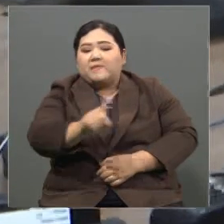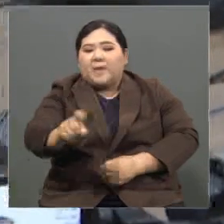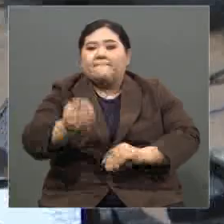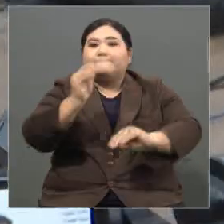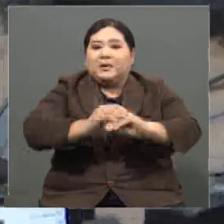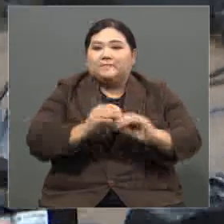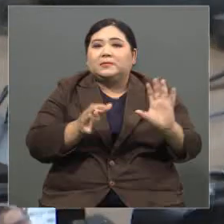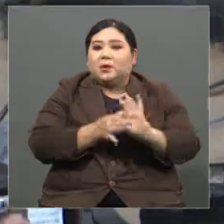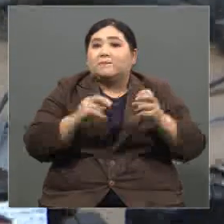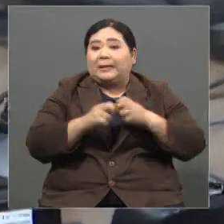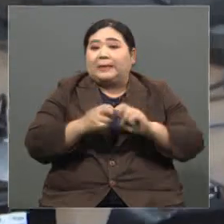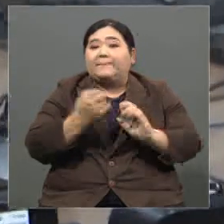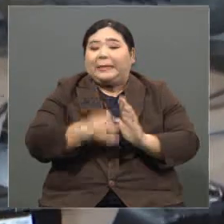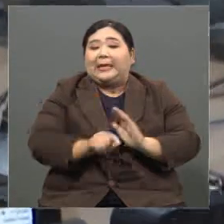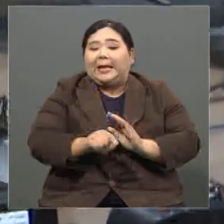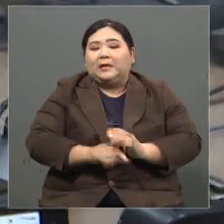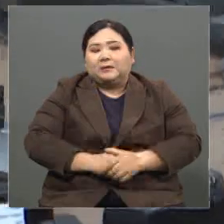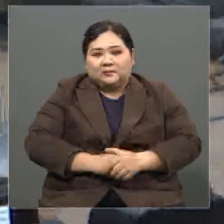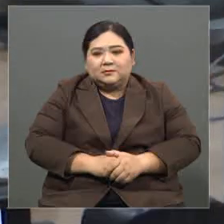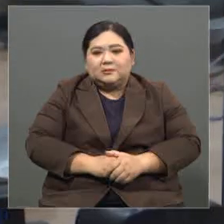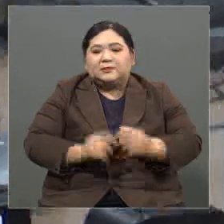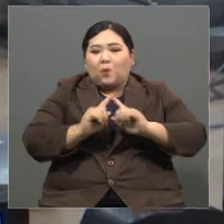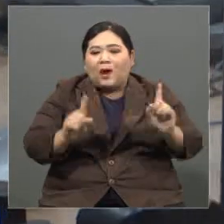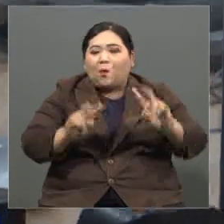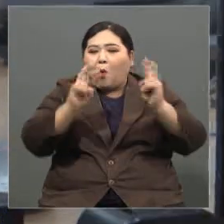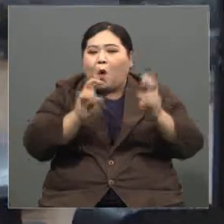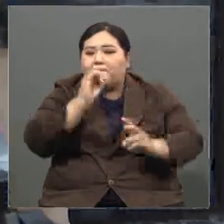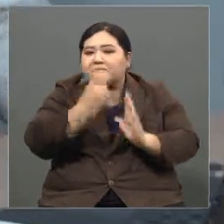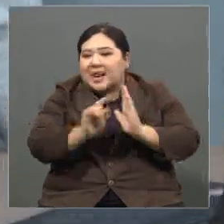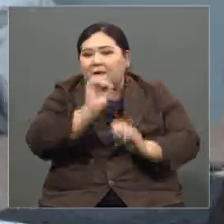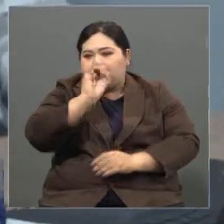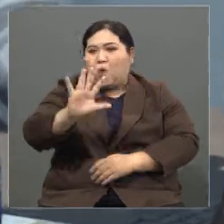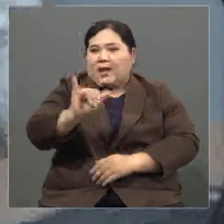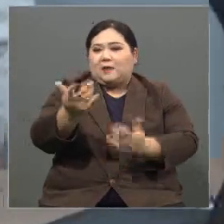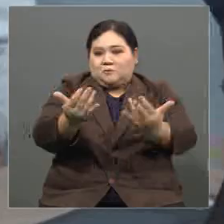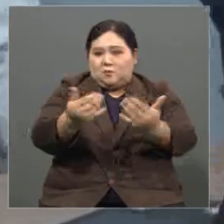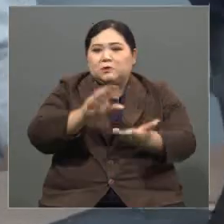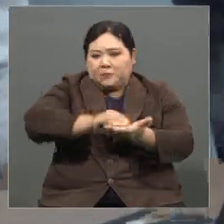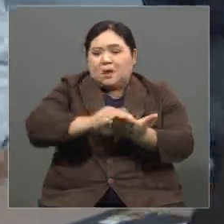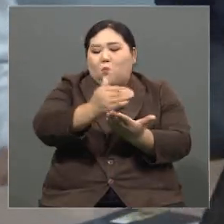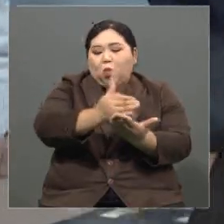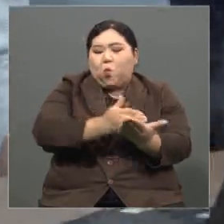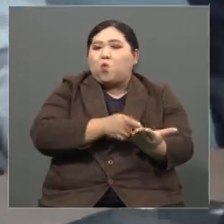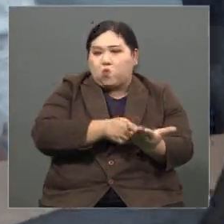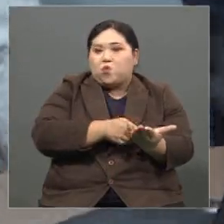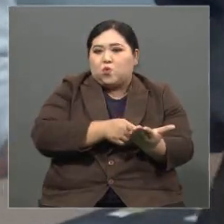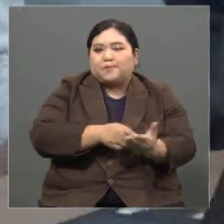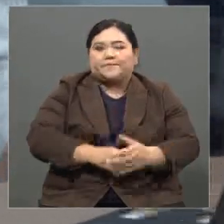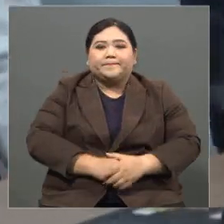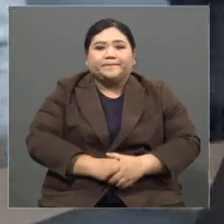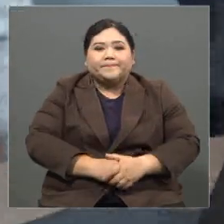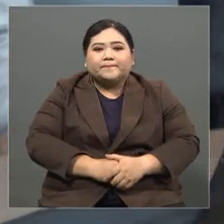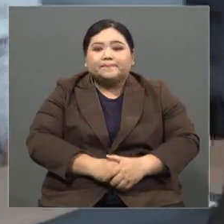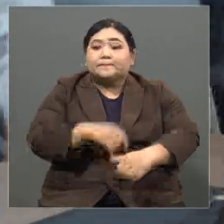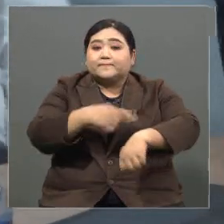เกี่ยวกับคดีแต่ยังไม่ขอบอกรายละเอียดว่าเป็นเรื่องอะไรเพราะว่าอยู่ในสำนวนการสืบสวนสอบสวนนะครับซึ่งเมื่อตอน